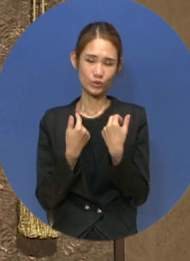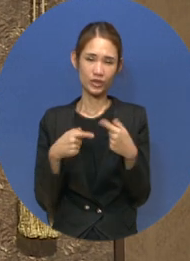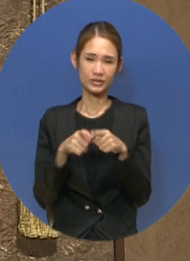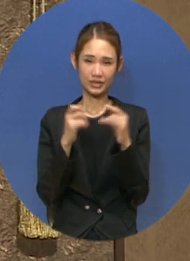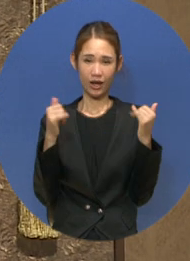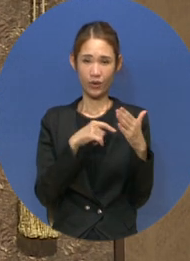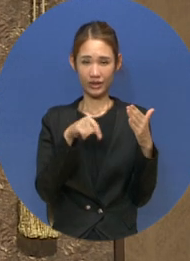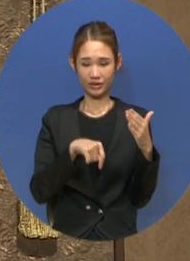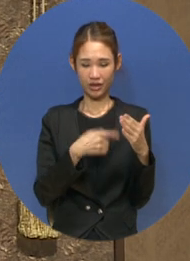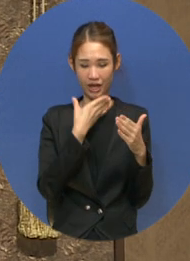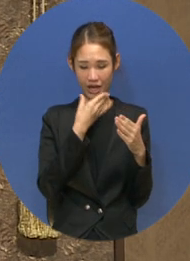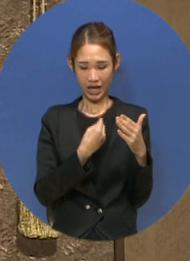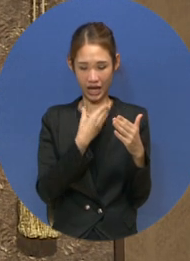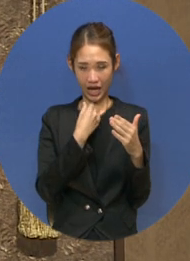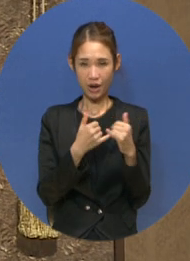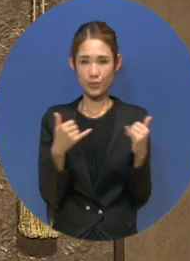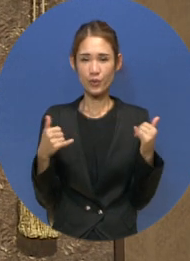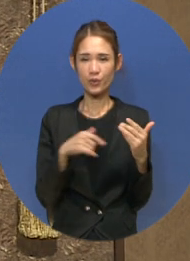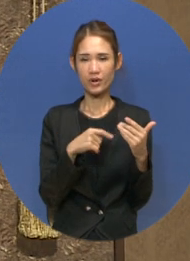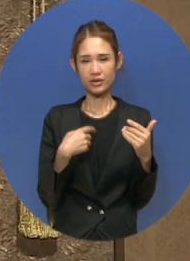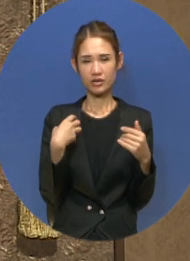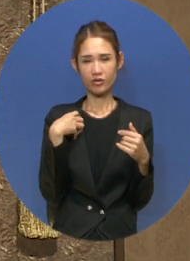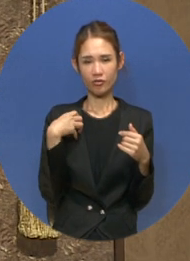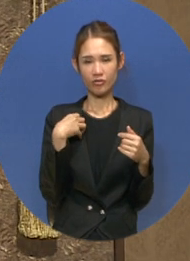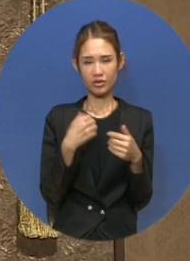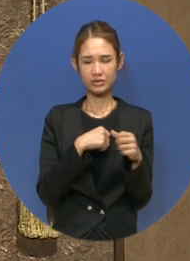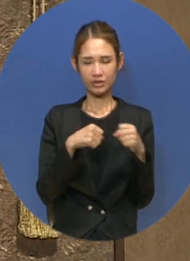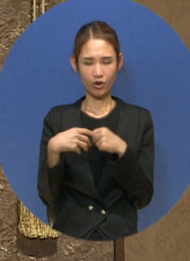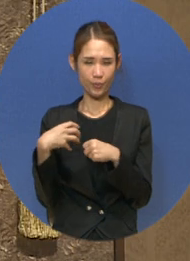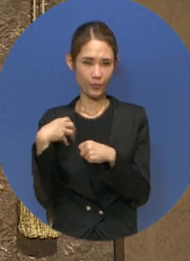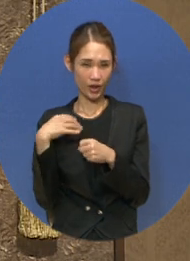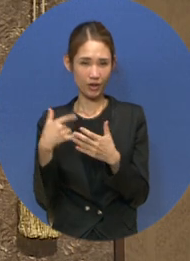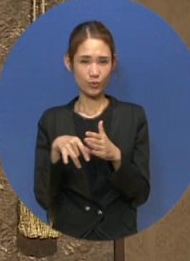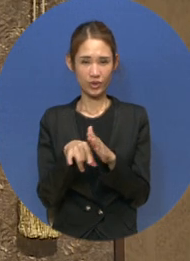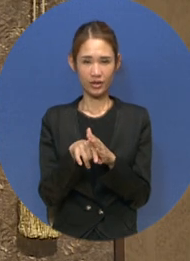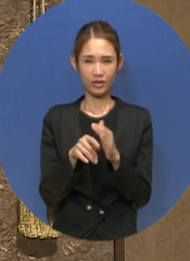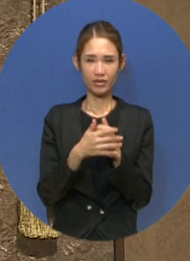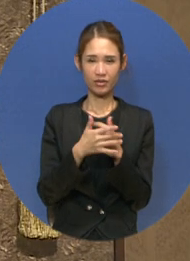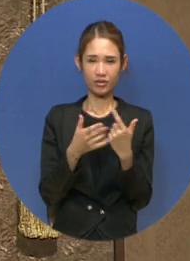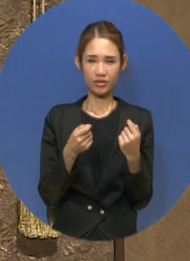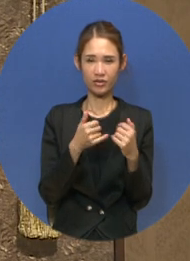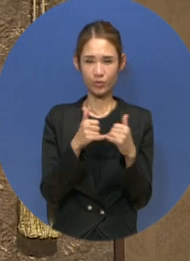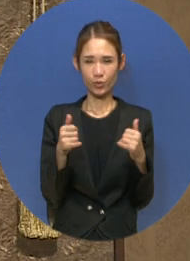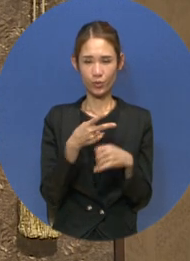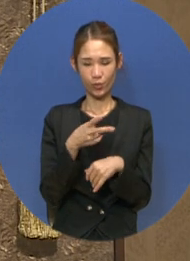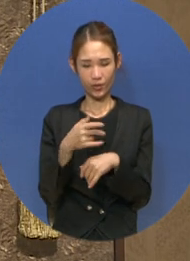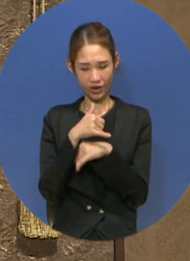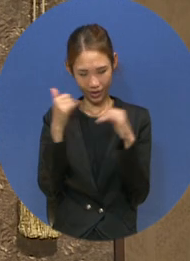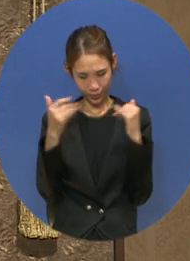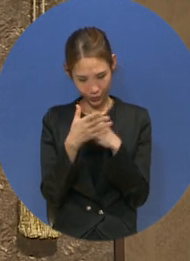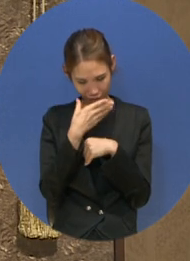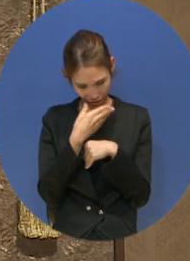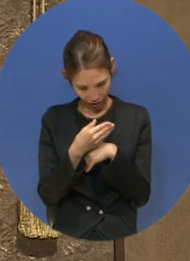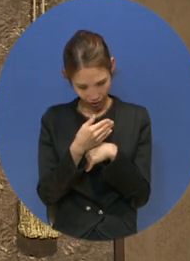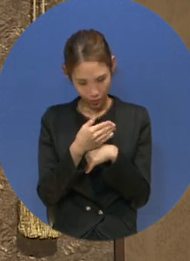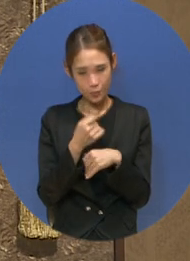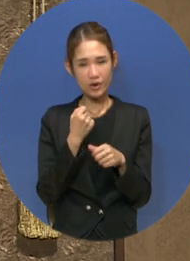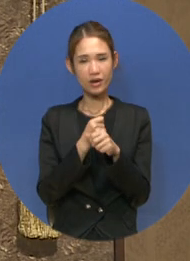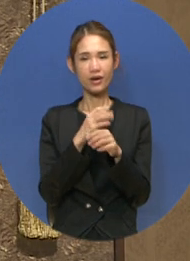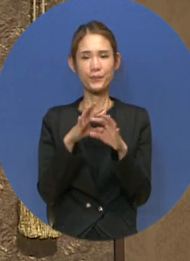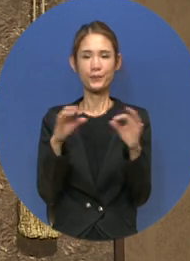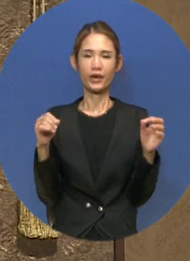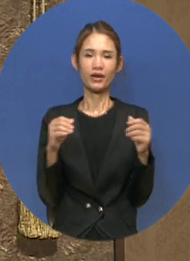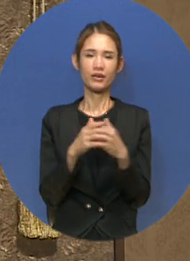사회 속에서의 어떤 시민으로서의 역할을 수행하도록 하는 것. 네. 이것이 행복한 사회로 가는 부분이다.